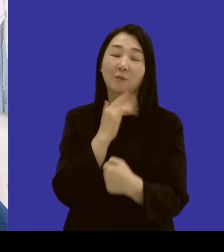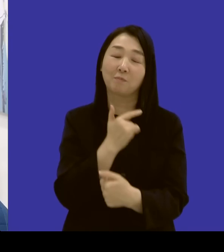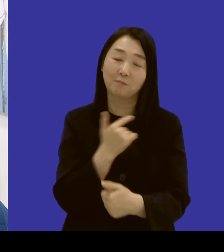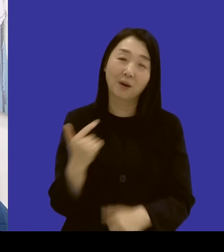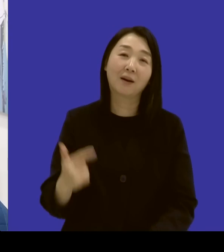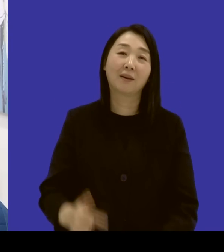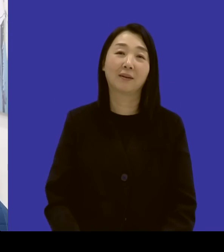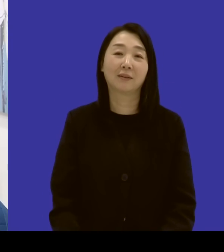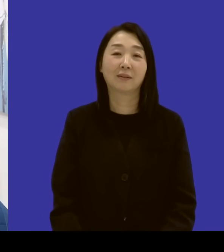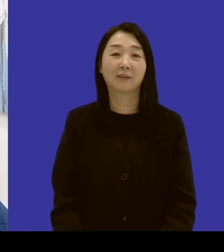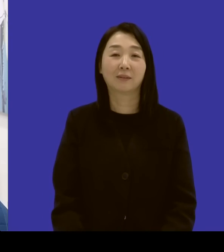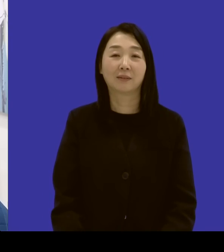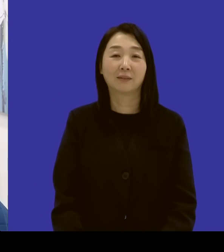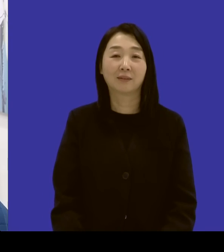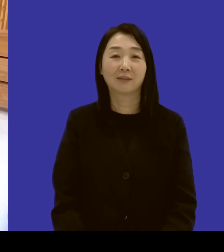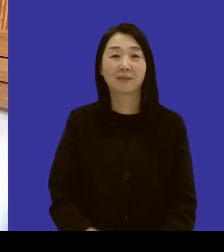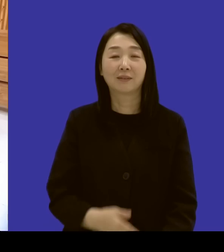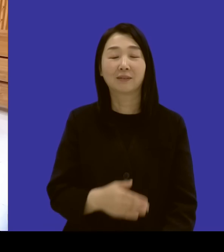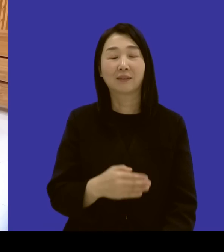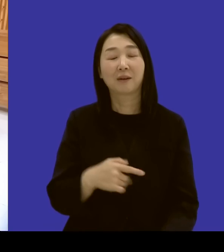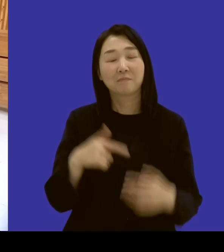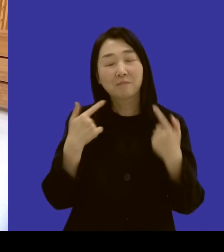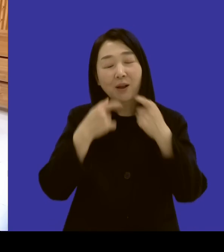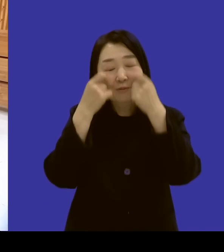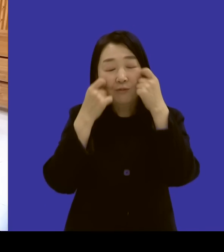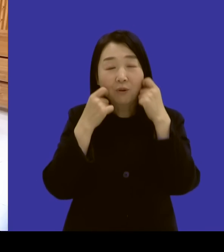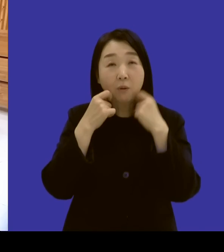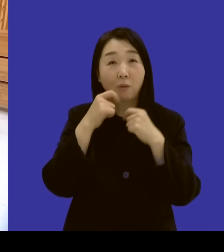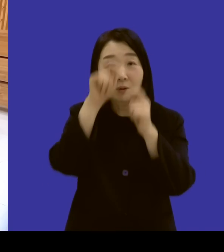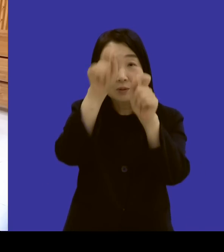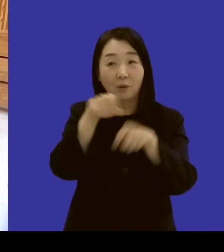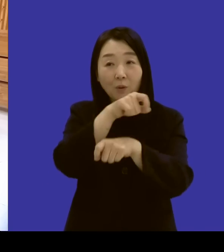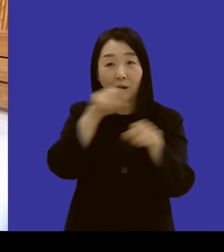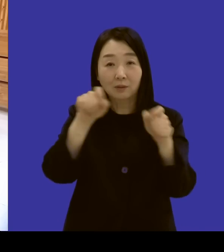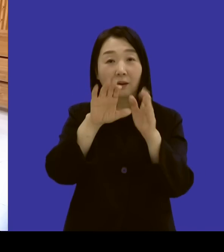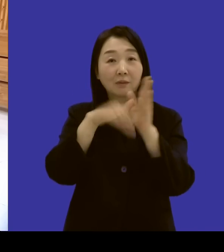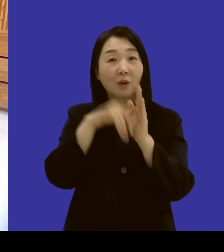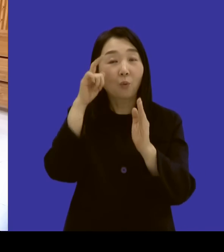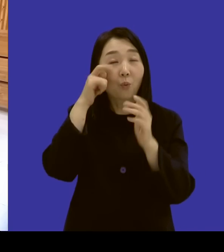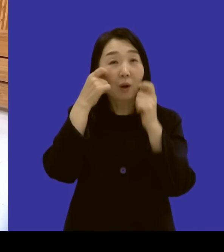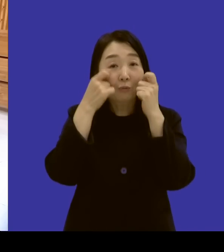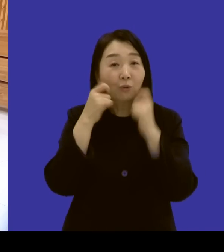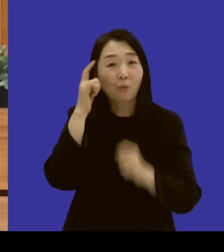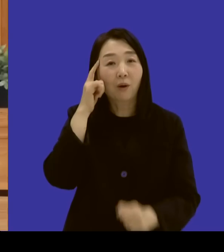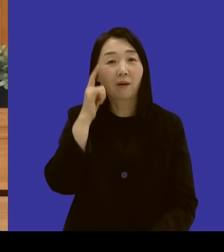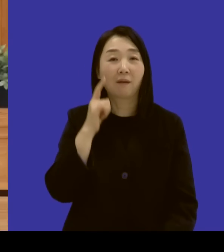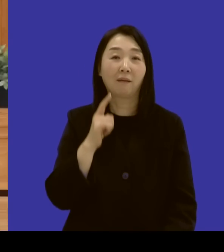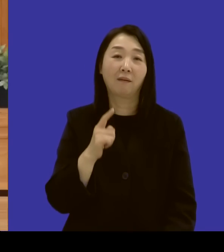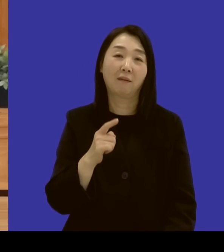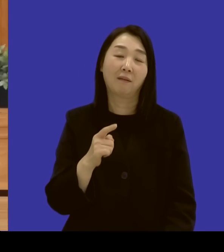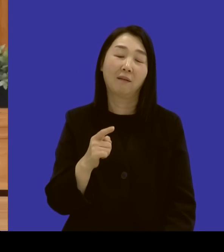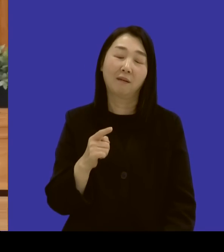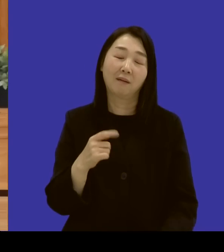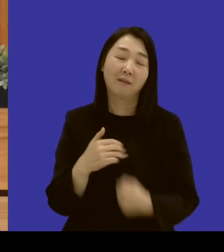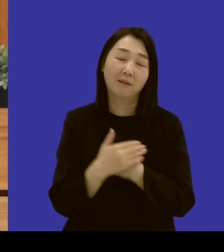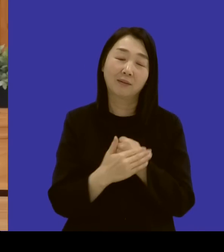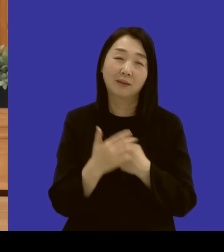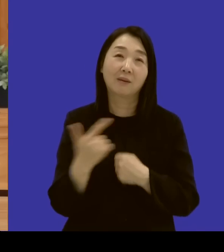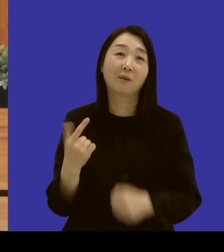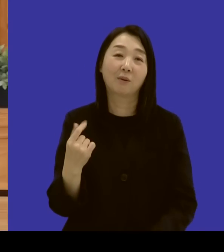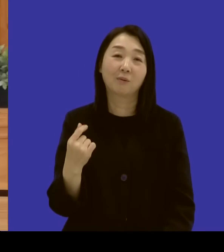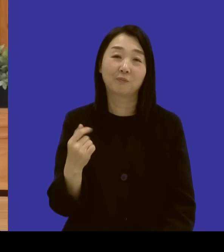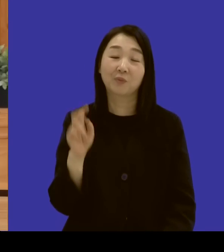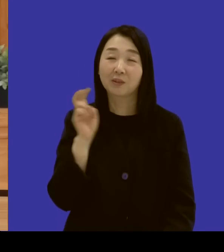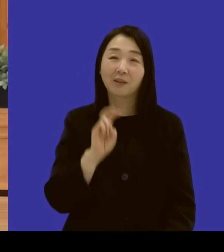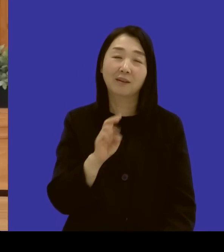수가 없고 제가 펑펑펑펑 울어요. 왜요? 성가대 지휘를 하는데 왜 울어요? 너무 은혜가. 아름답고 예, 아, 이 너무 합창이 은혜가 너무 되고 네, 아름다워서? 합창이